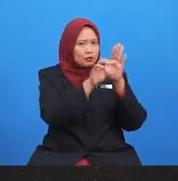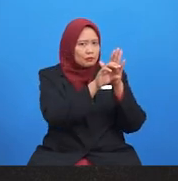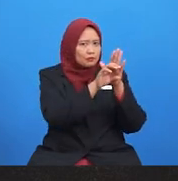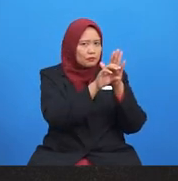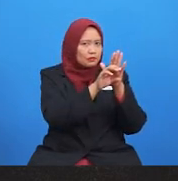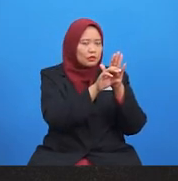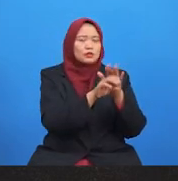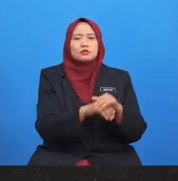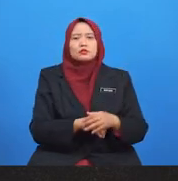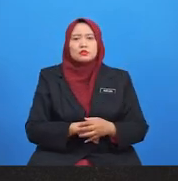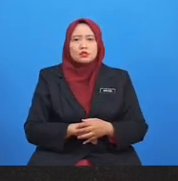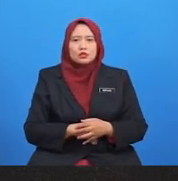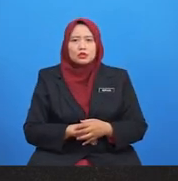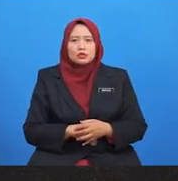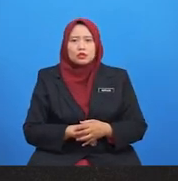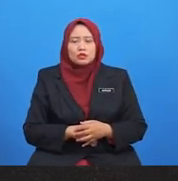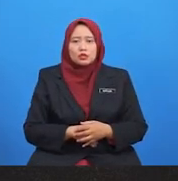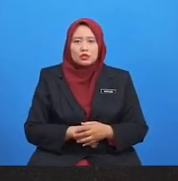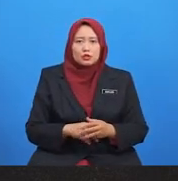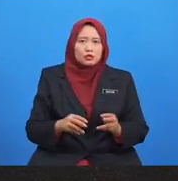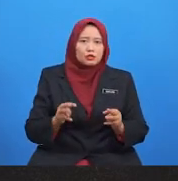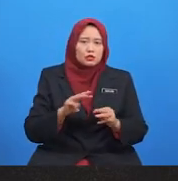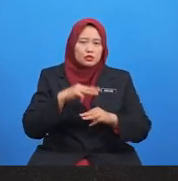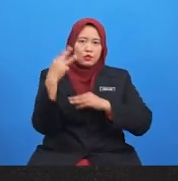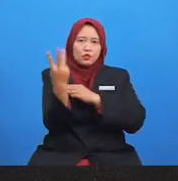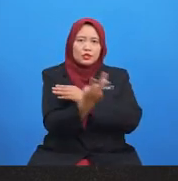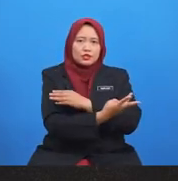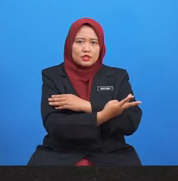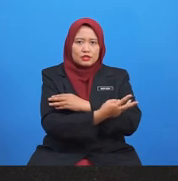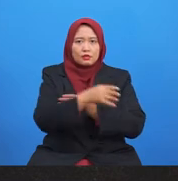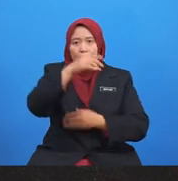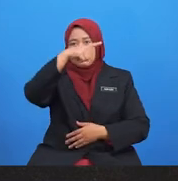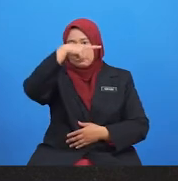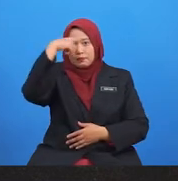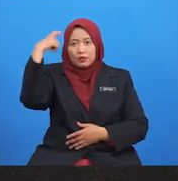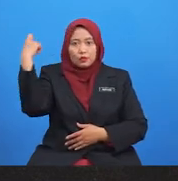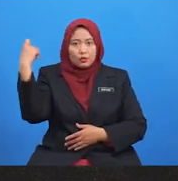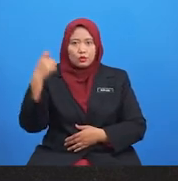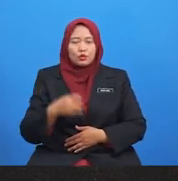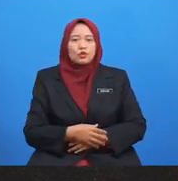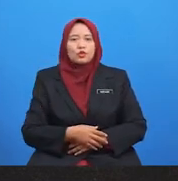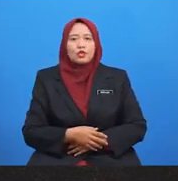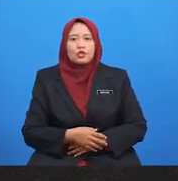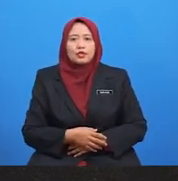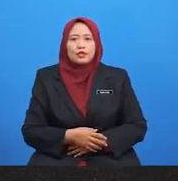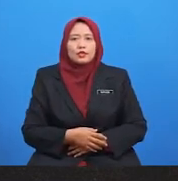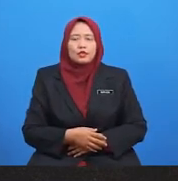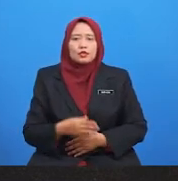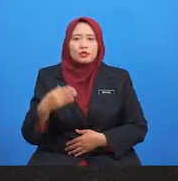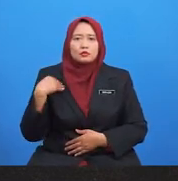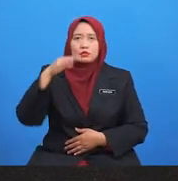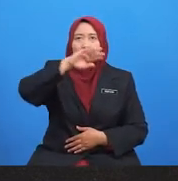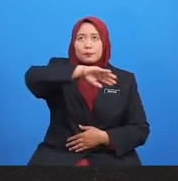Dari gambar rajah kita, dapat lihat bahawa kawasan yang berluri ini